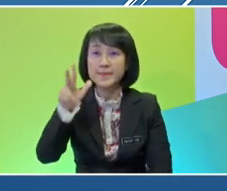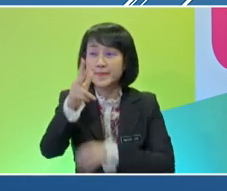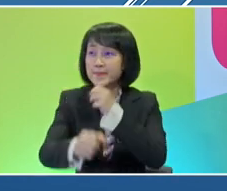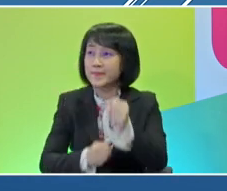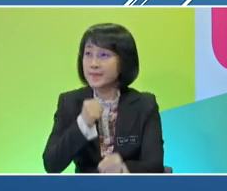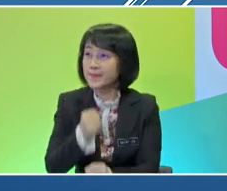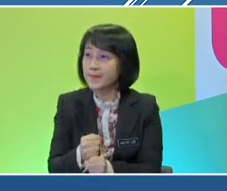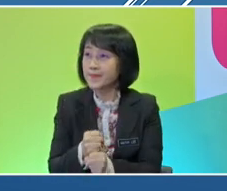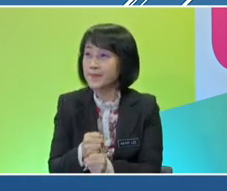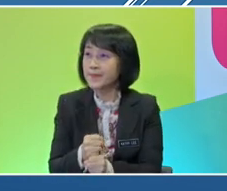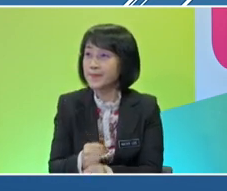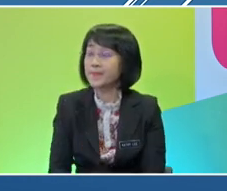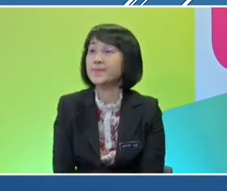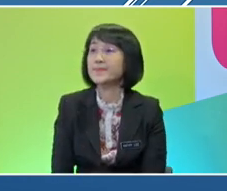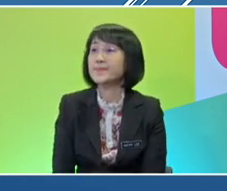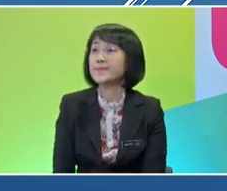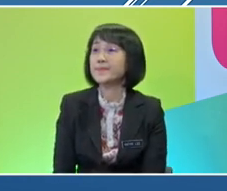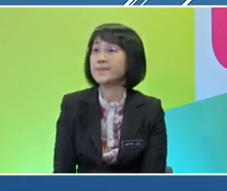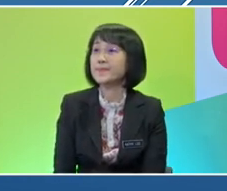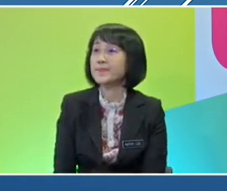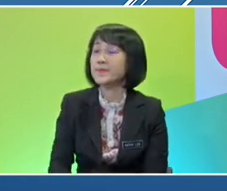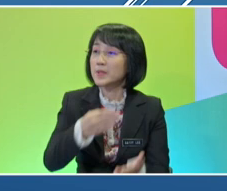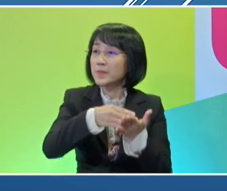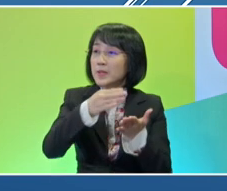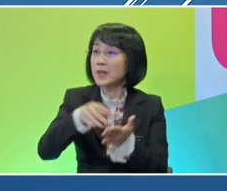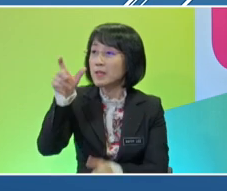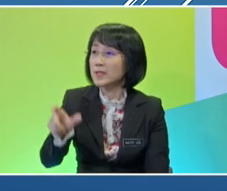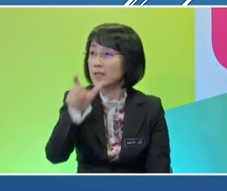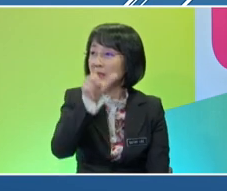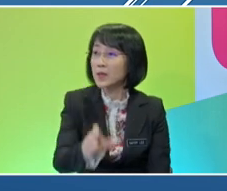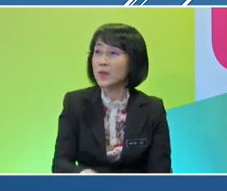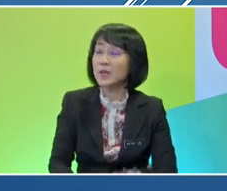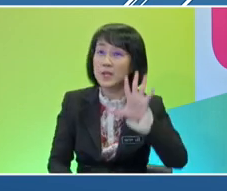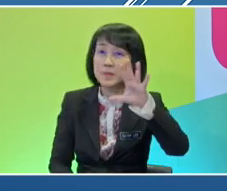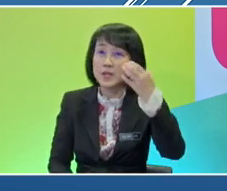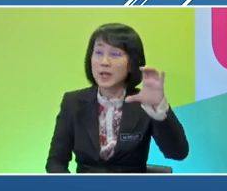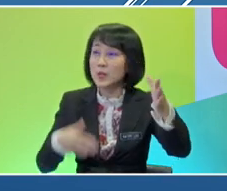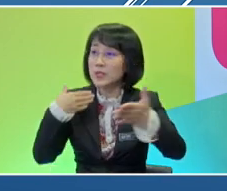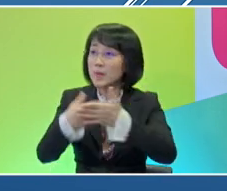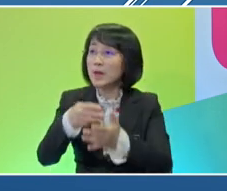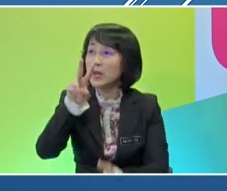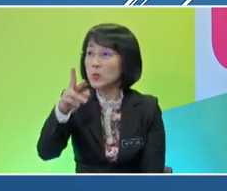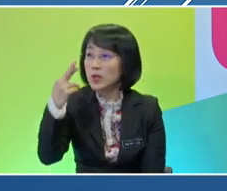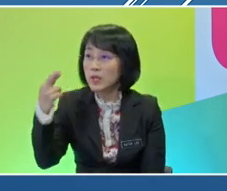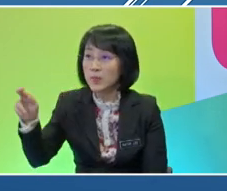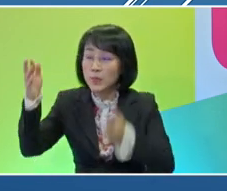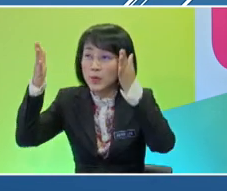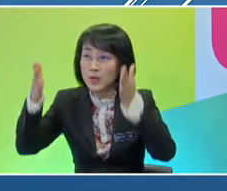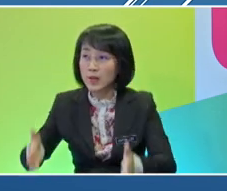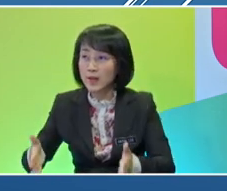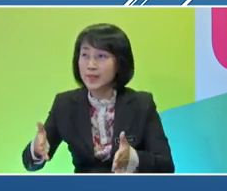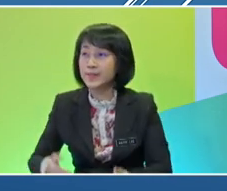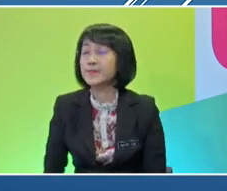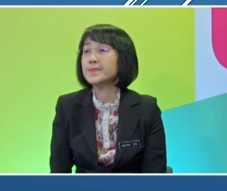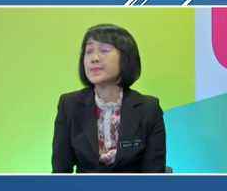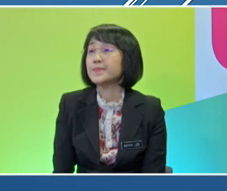masuknya satu setengah tahun sekali kemudian bilangan calon antara 500 hingga 2000 orang inilah Dia peringkat daerah dia